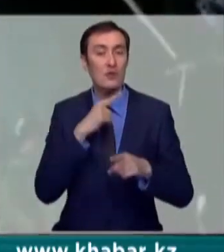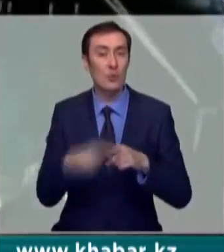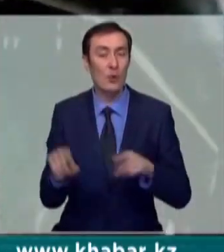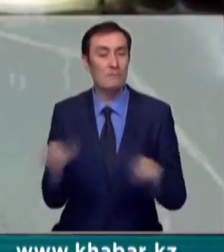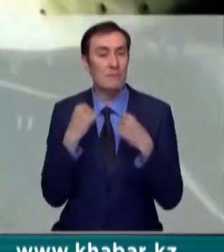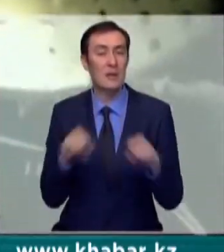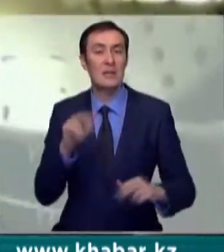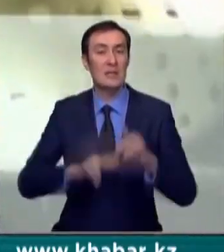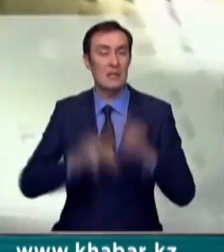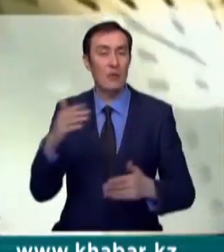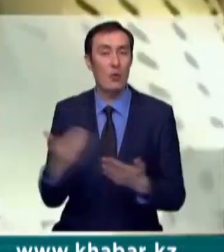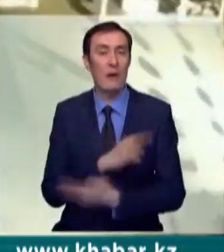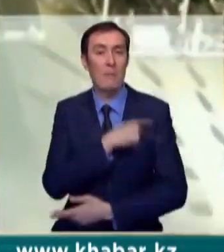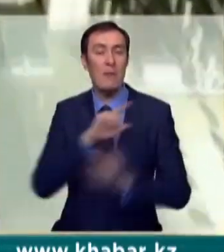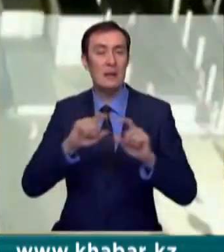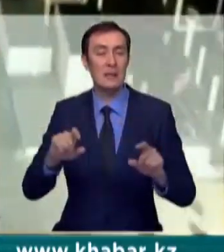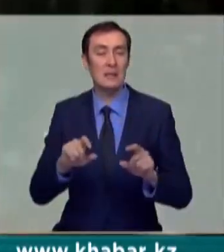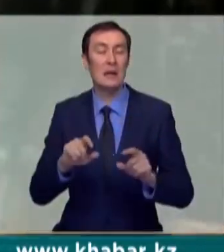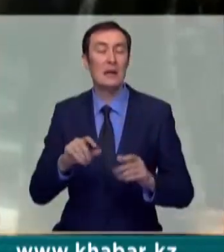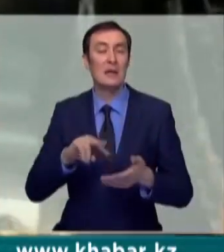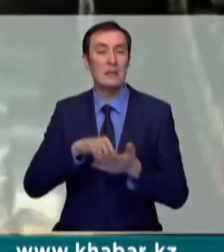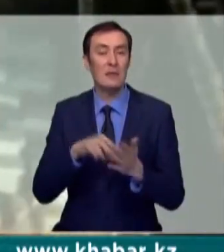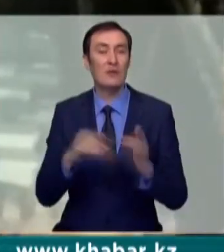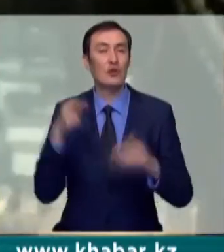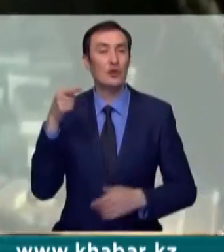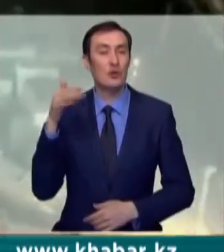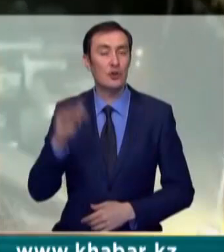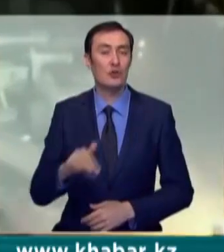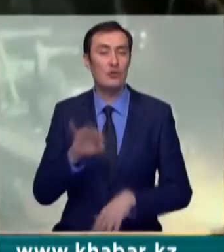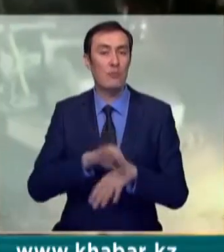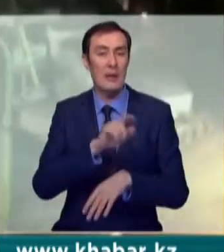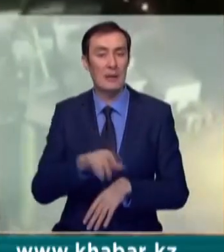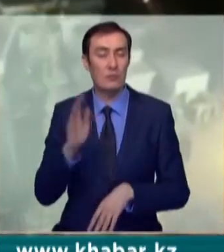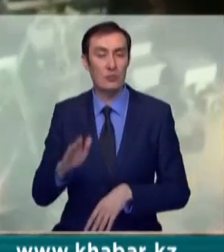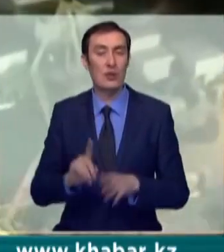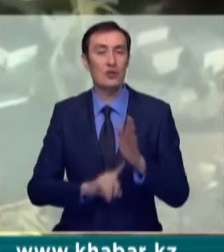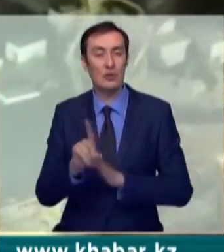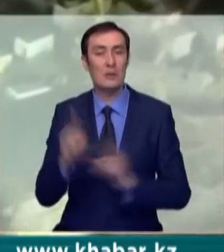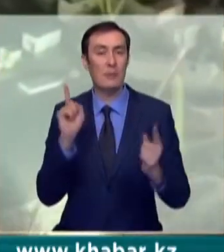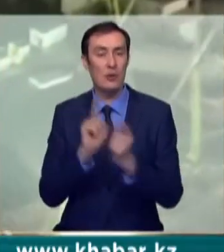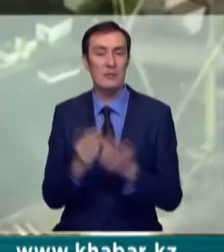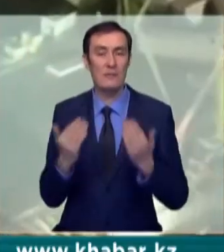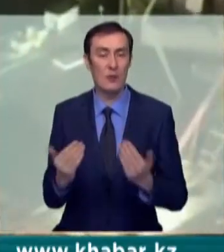скорость строительства. Новая больница рассчитана на 1000 коек, и ожидается, что прием пациентов начнется уже сегодня.